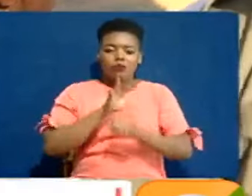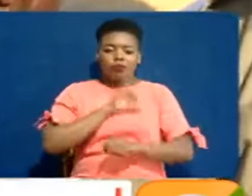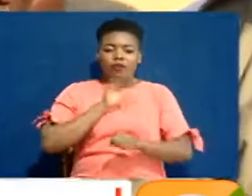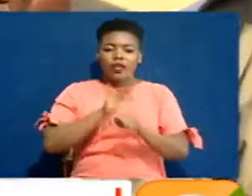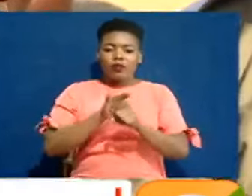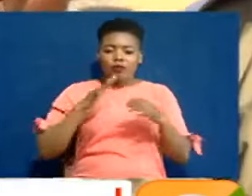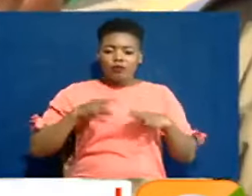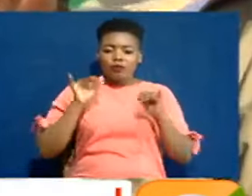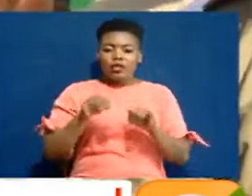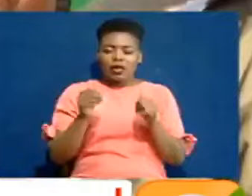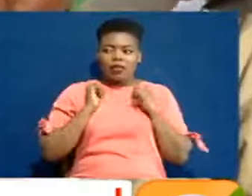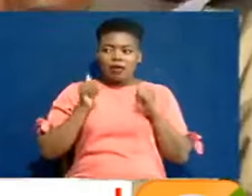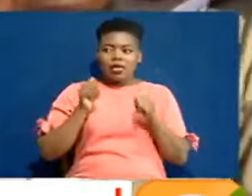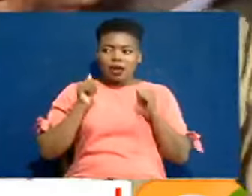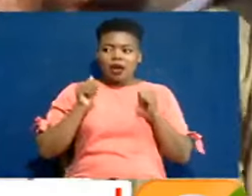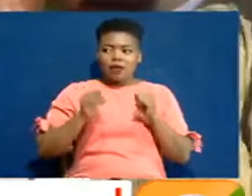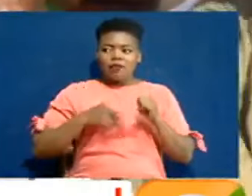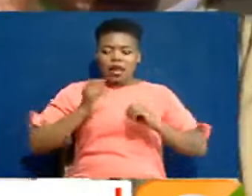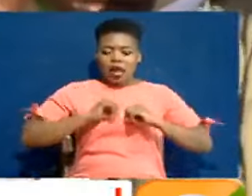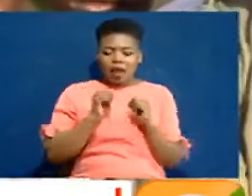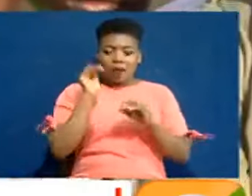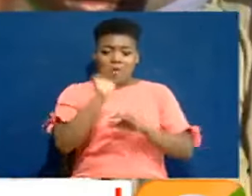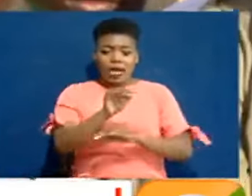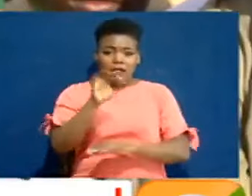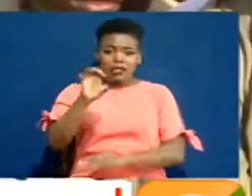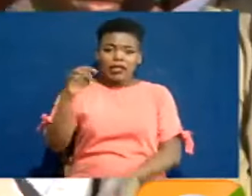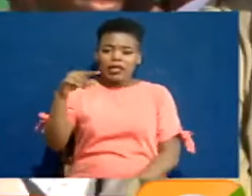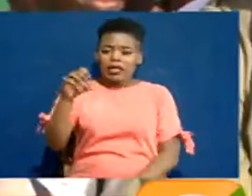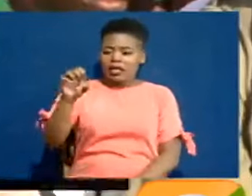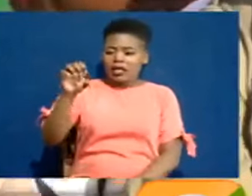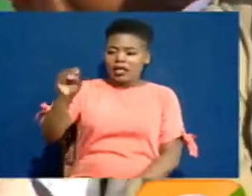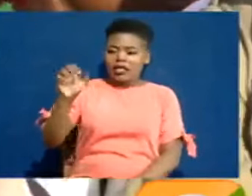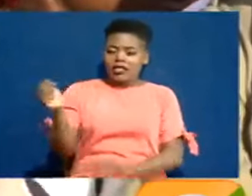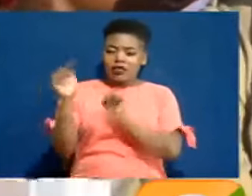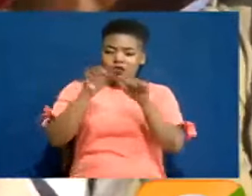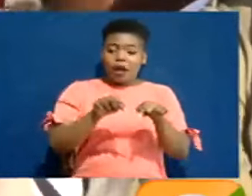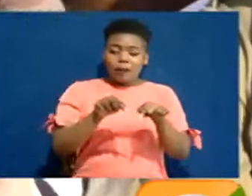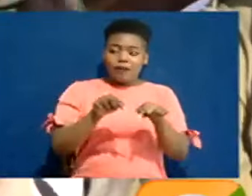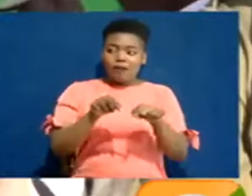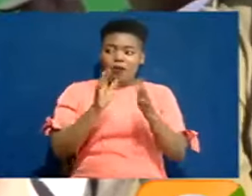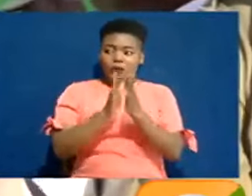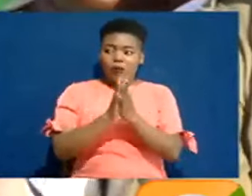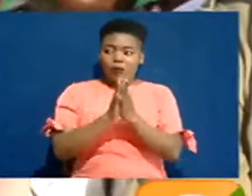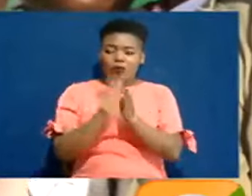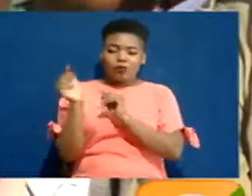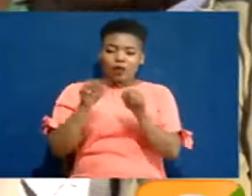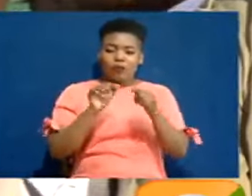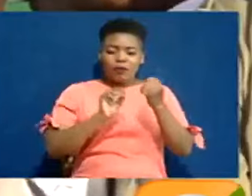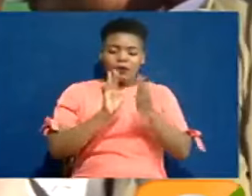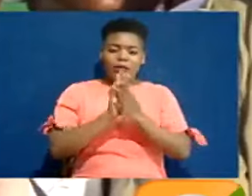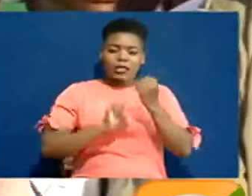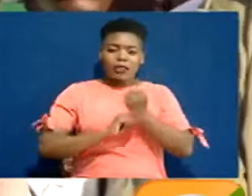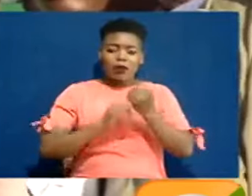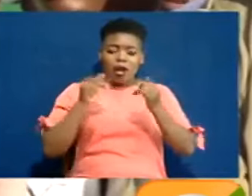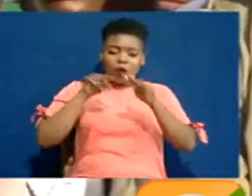sisi kama watu wa hapa. Na tulikuwa tumerequest Egesa FM ilete ikuje pande hii na mawingu. Na tumeingia mpaka